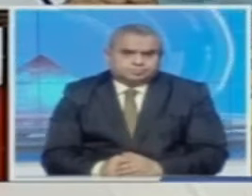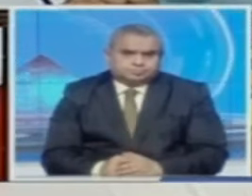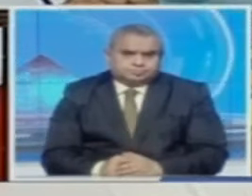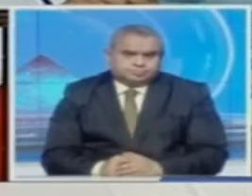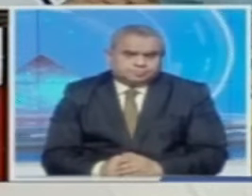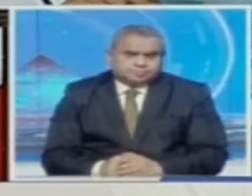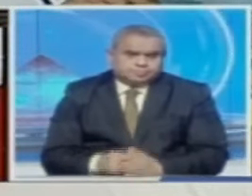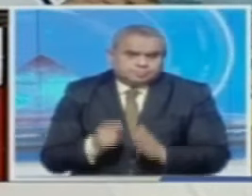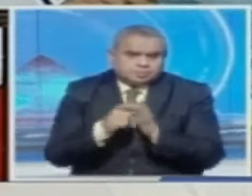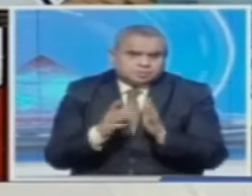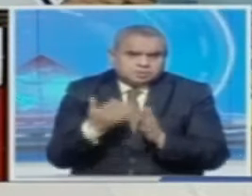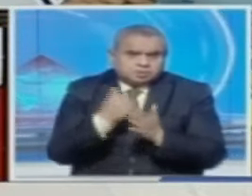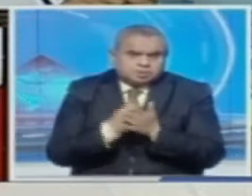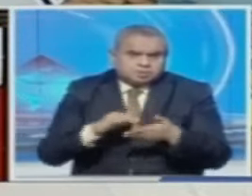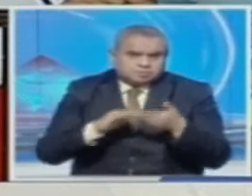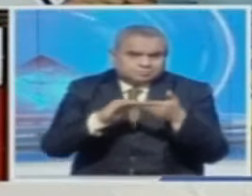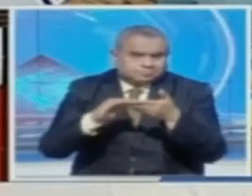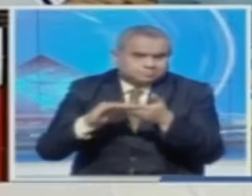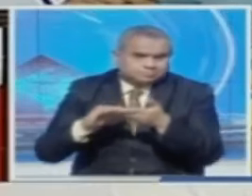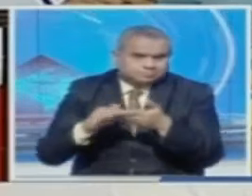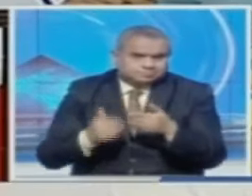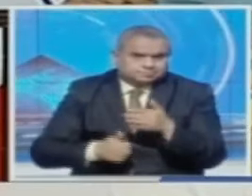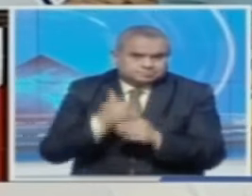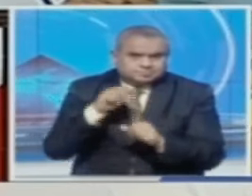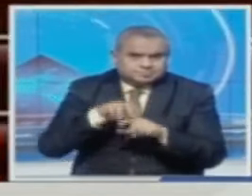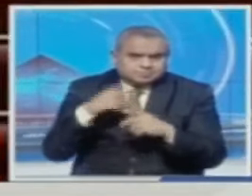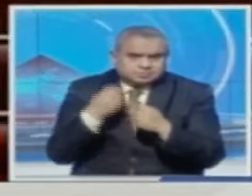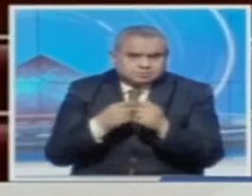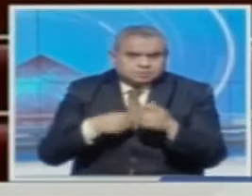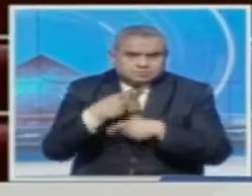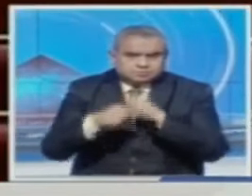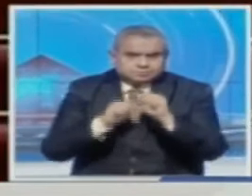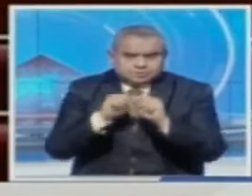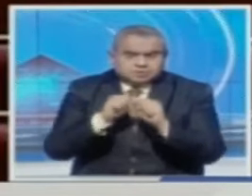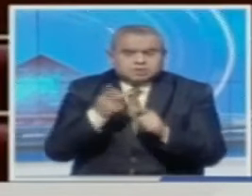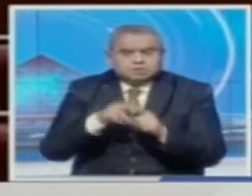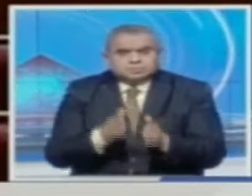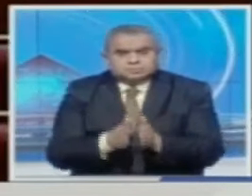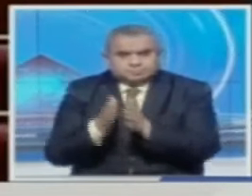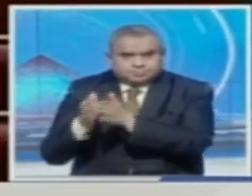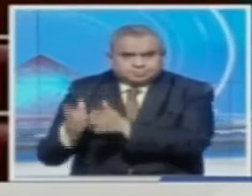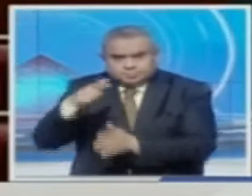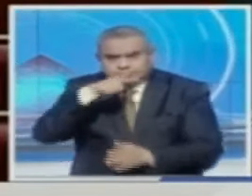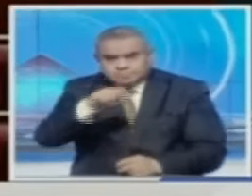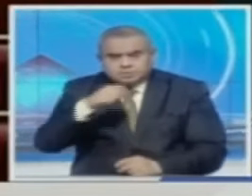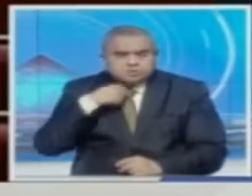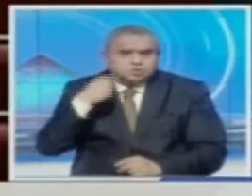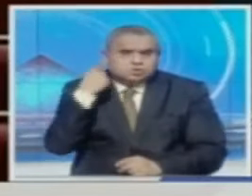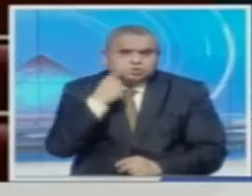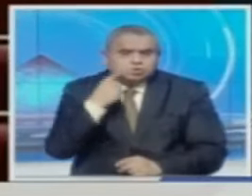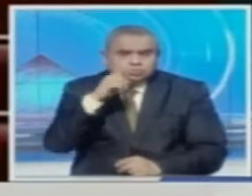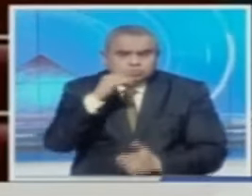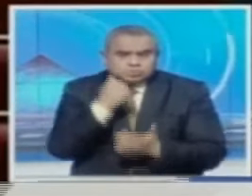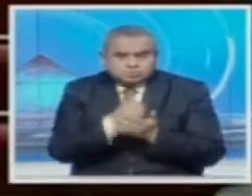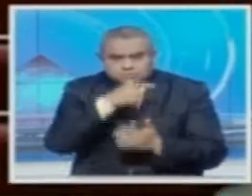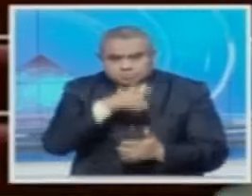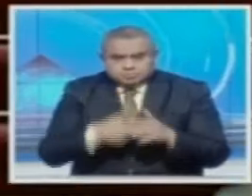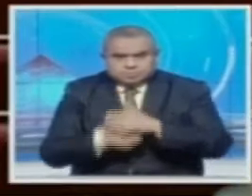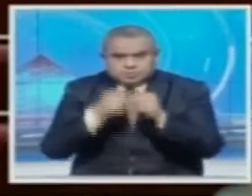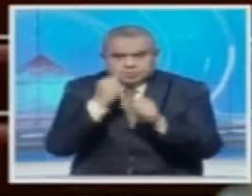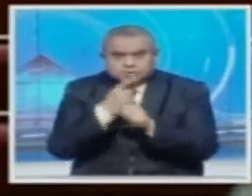تسمح لكم بالتقدم، وأعرف أن الدرب طويل. وفيما له صلة بالشأن السوداني، أكد شكري دعم مصر للمسار